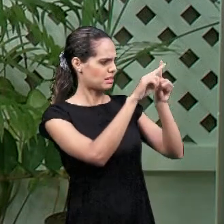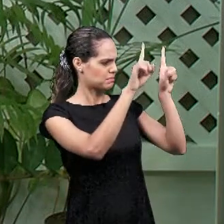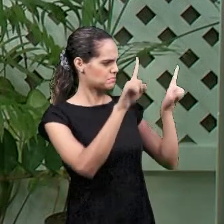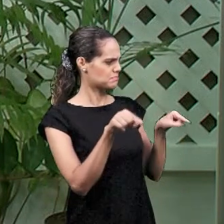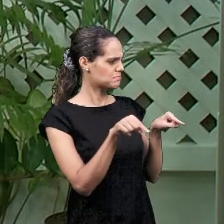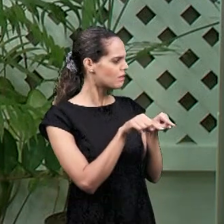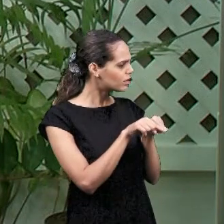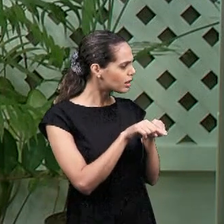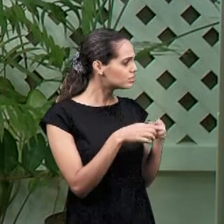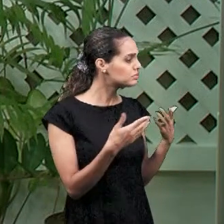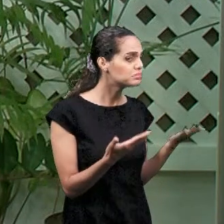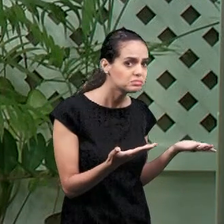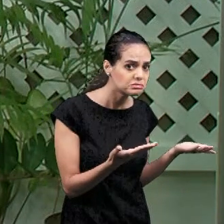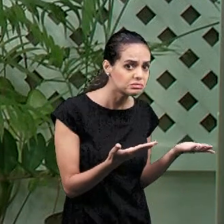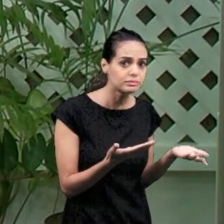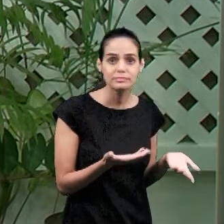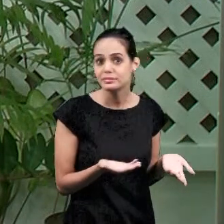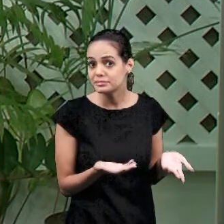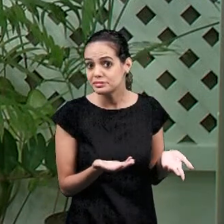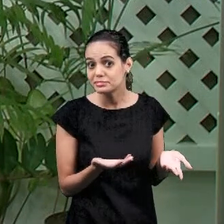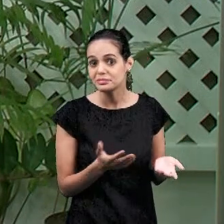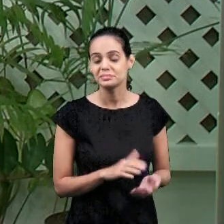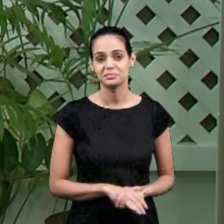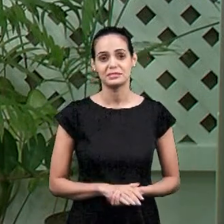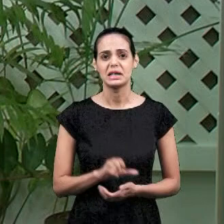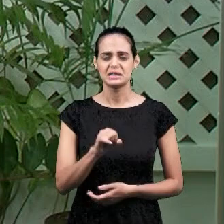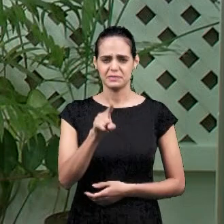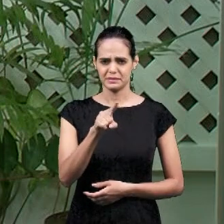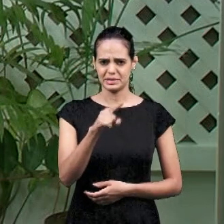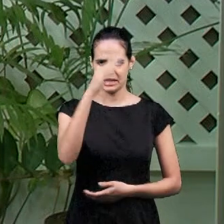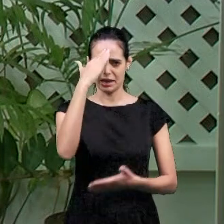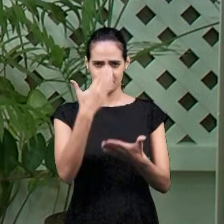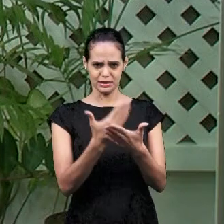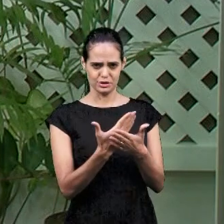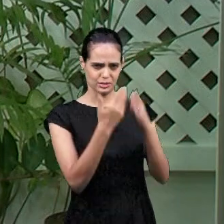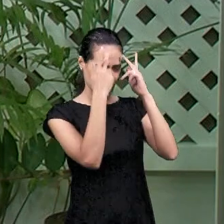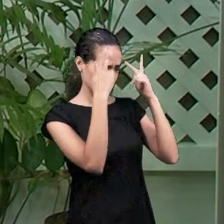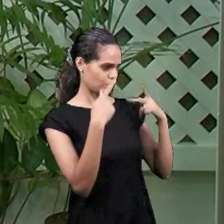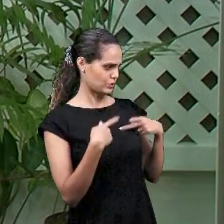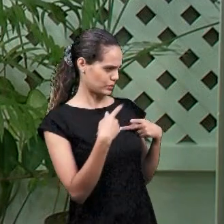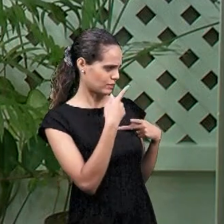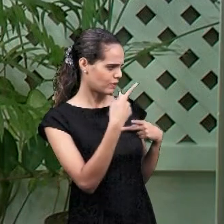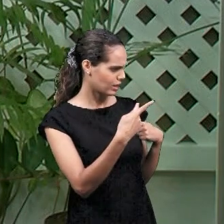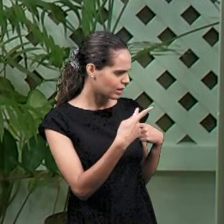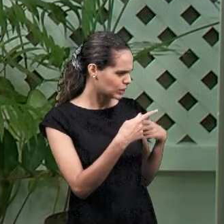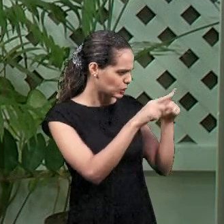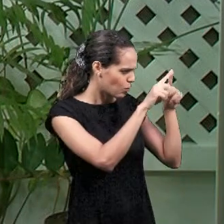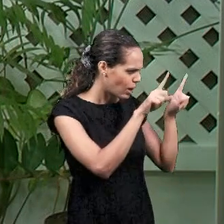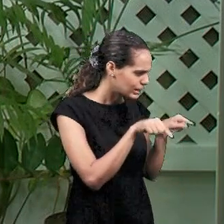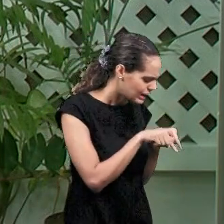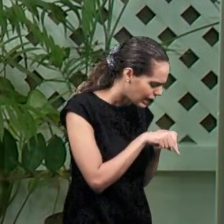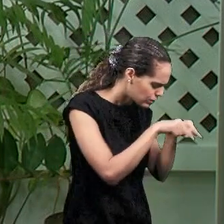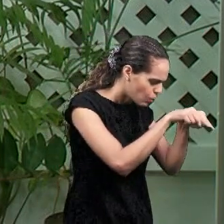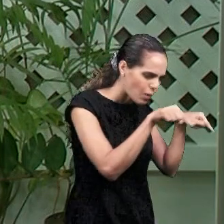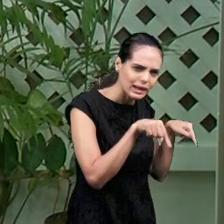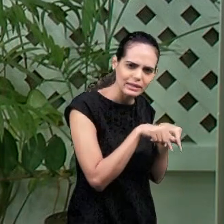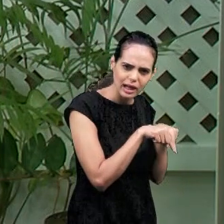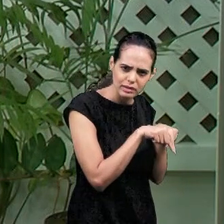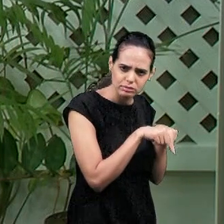un citoyen qui dit que ce n'est pas ça. Donc, ceux qui croient, ceux que les